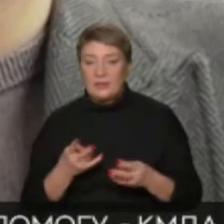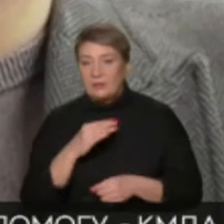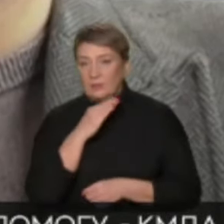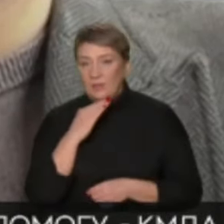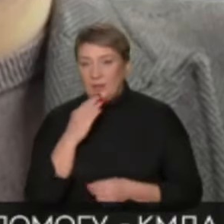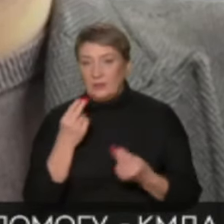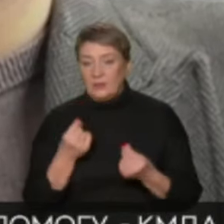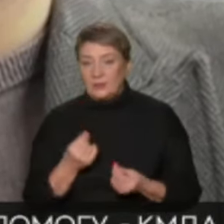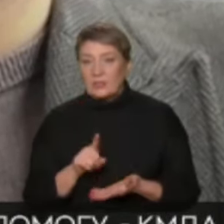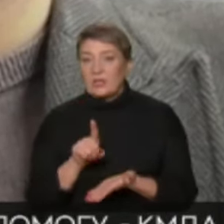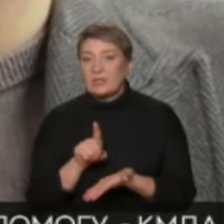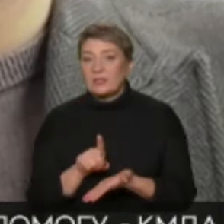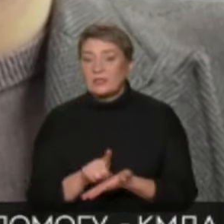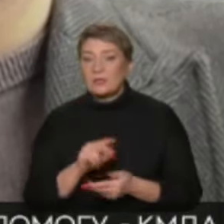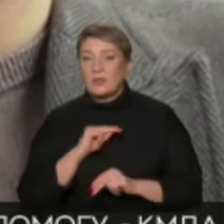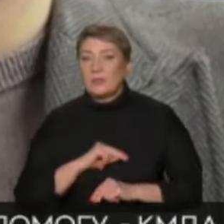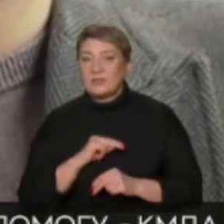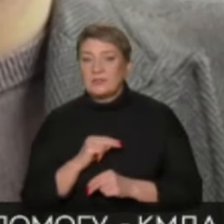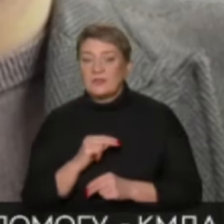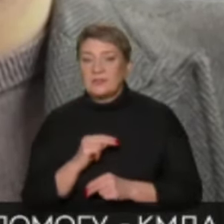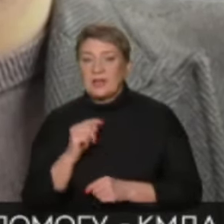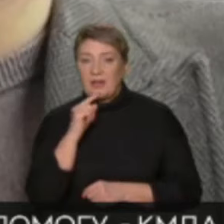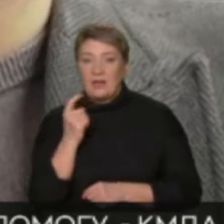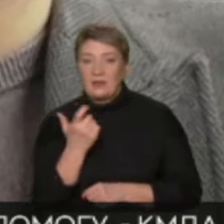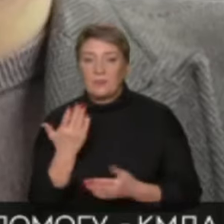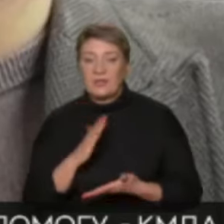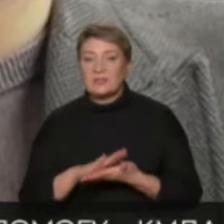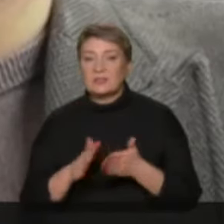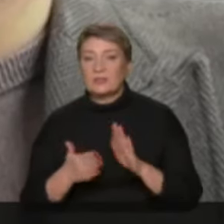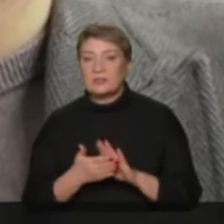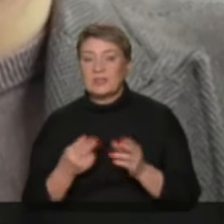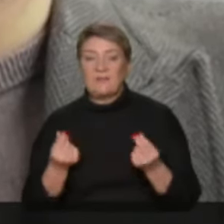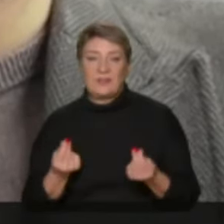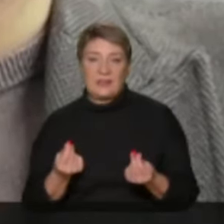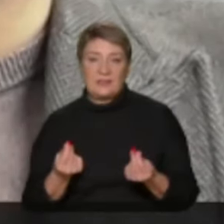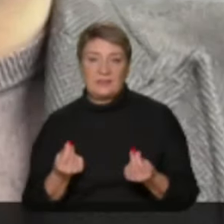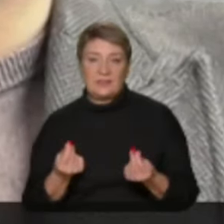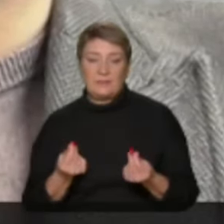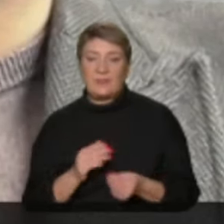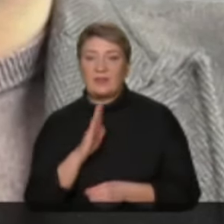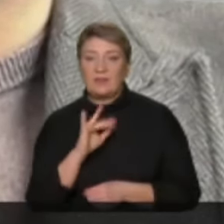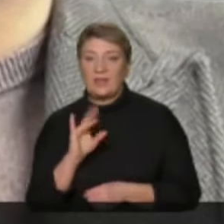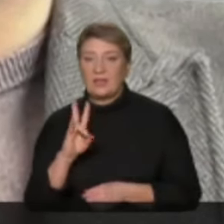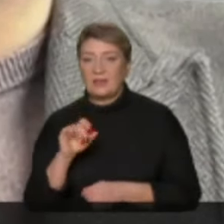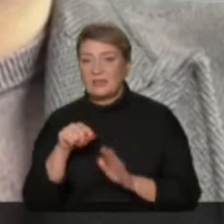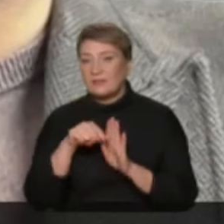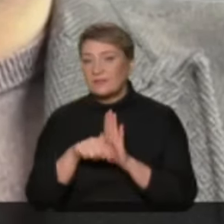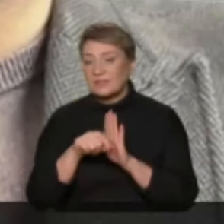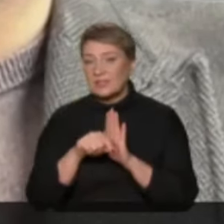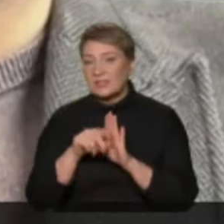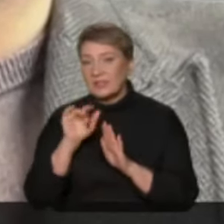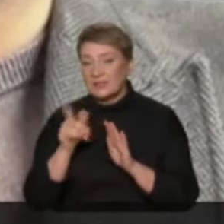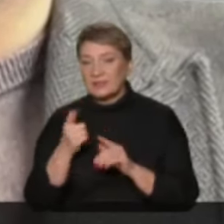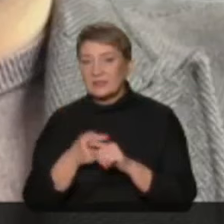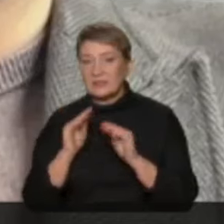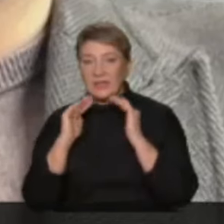має працювати економіка. А яка взагалі ситуація в плані економіки і фінансів в Ірані, всередині країни? Тому що це така закрита країна